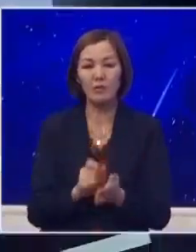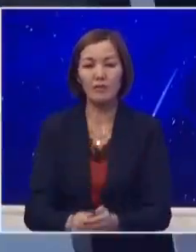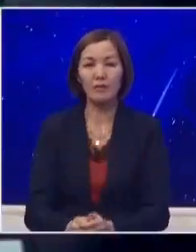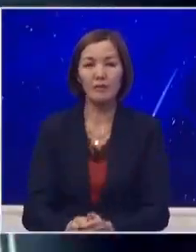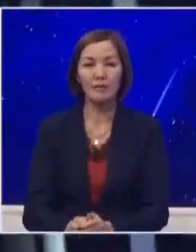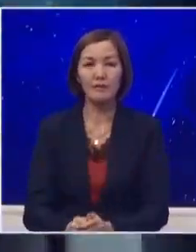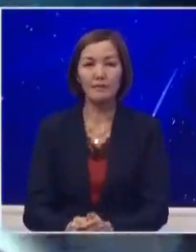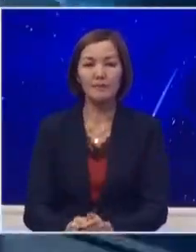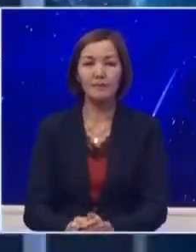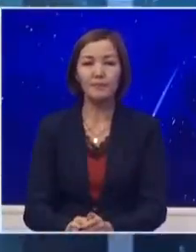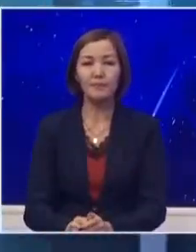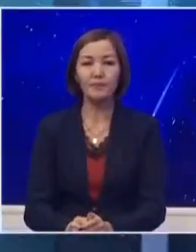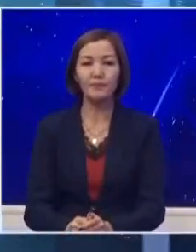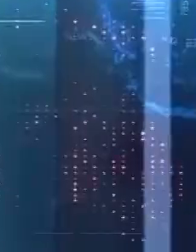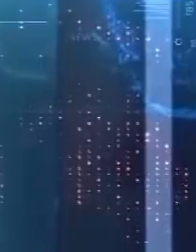Сансызбаева, жетісу арнасы.